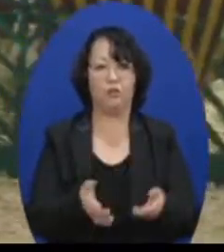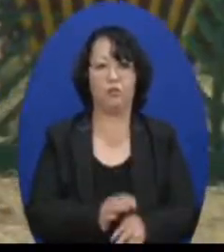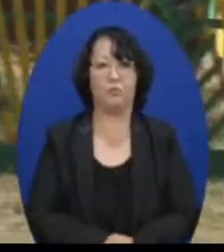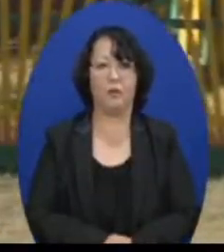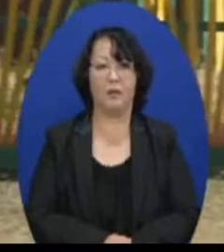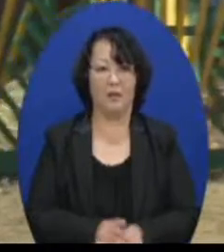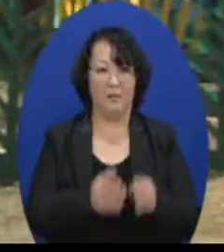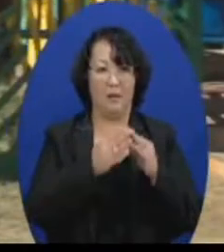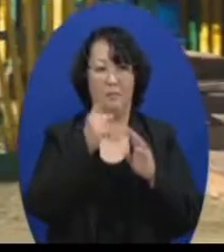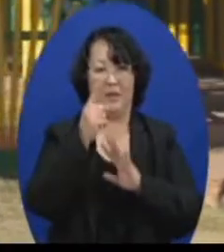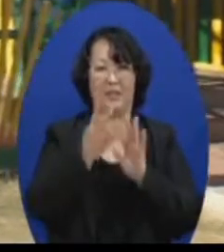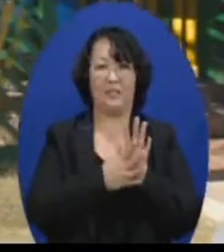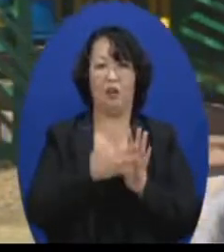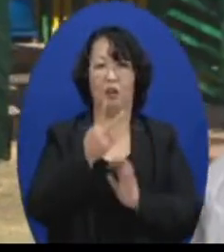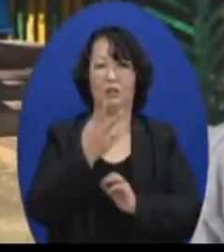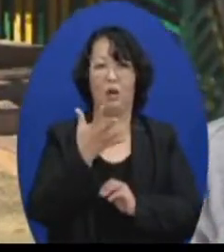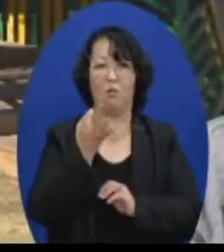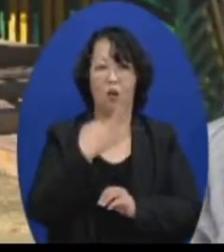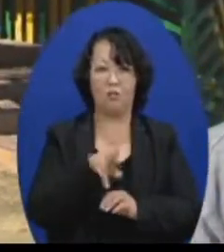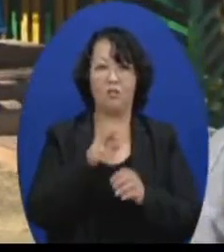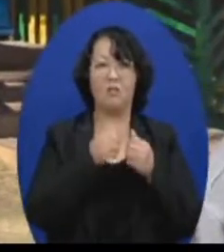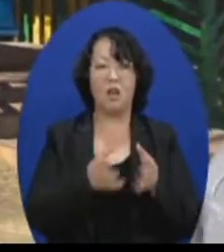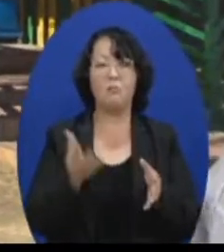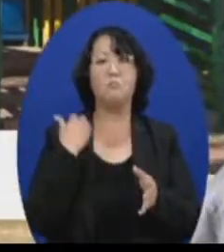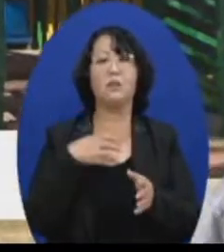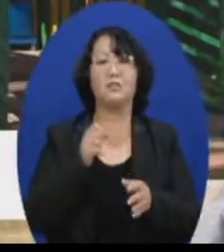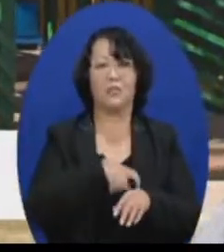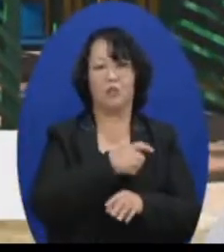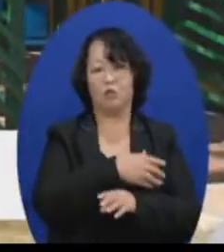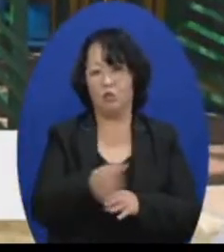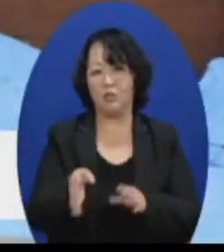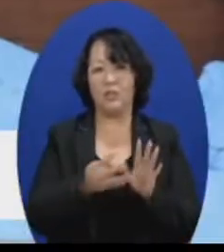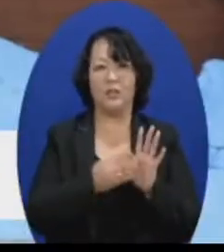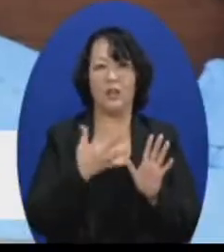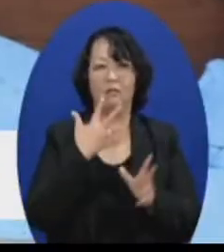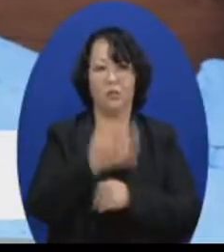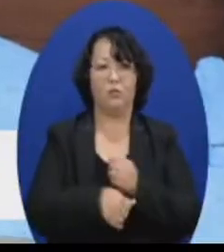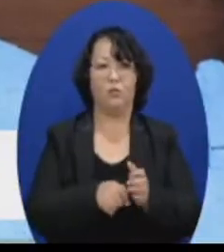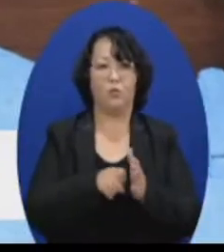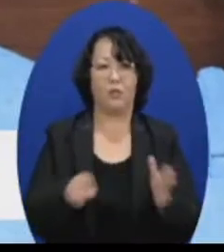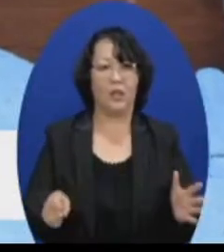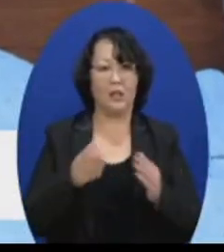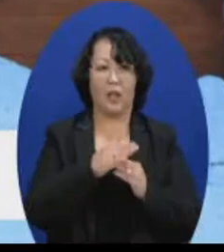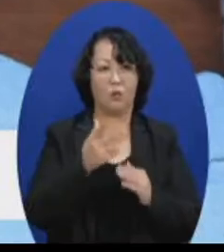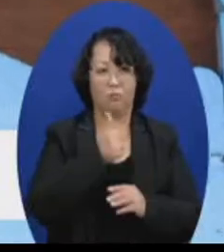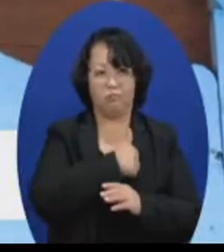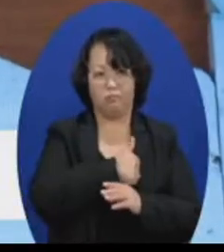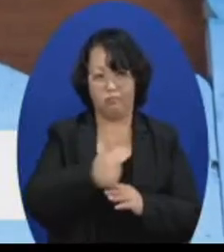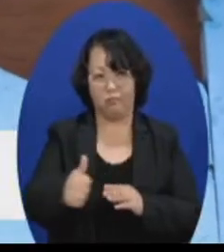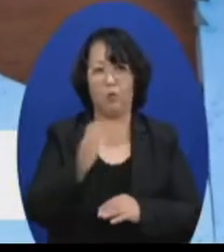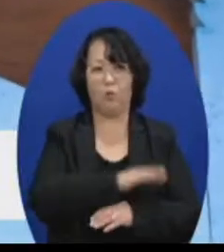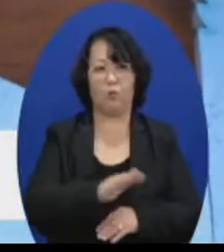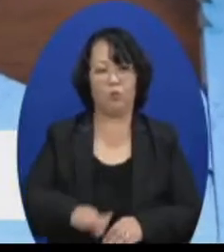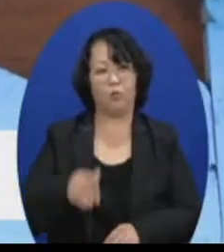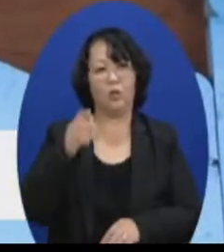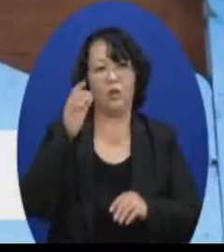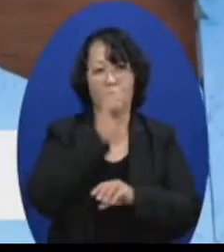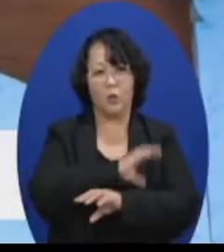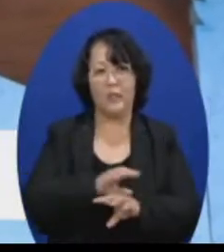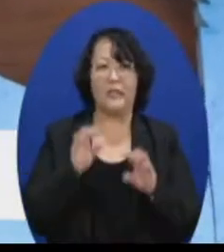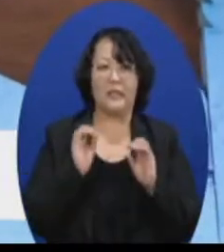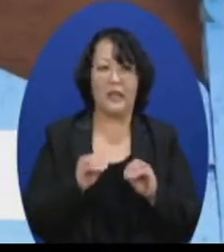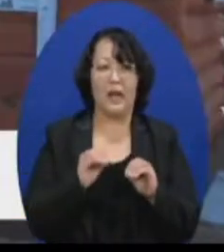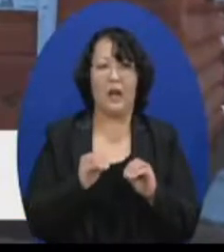Таны харж байгаа энэ байр бол анх 1925 онд ашиглалтанд орж түүнээс хойш 95 жилийн турш тасралтгүй хүүхэд ахчуудыг сургууль хүмүүжүүлэх